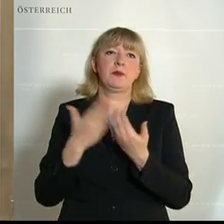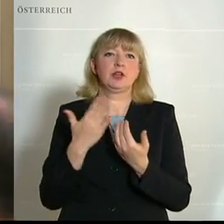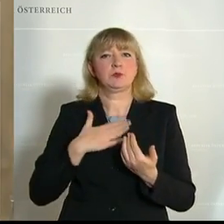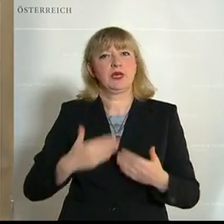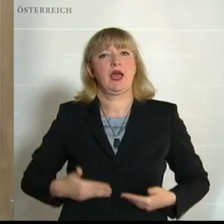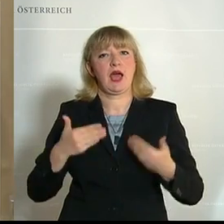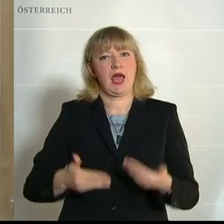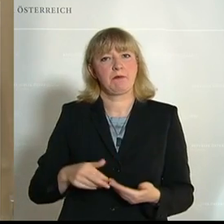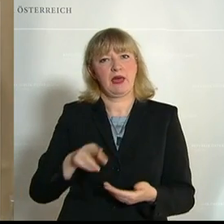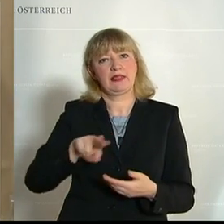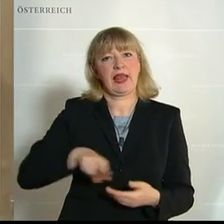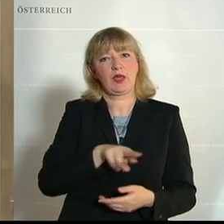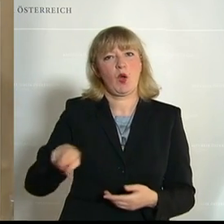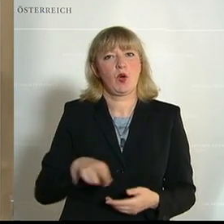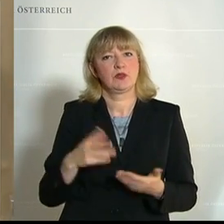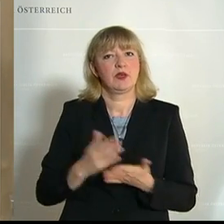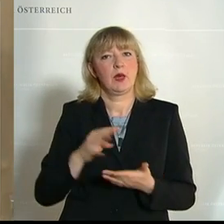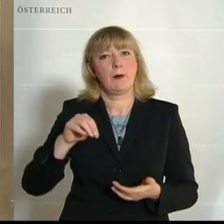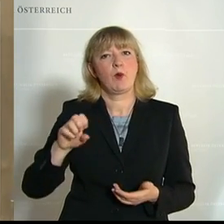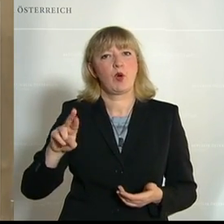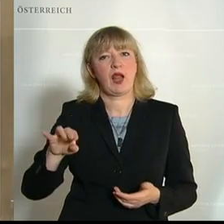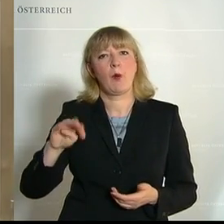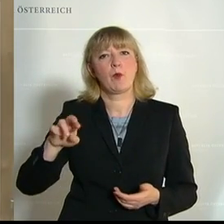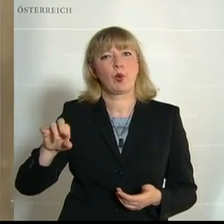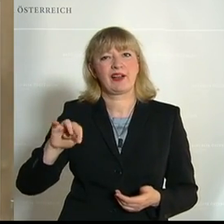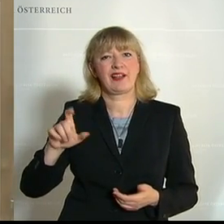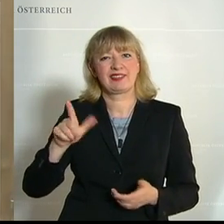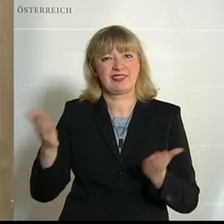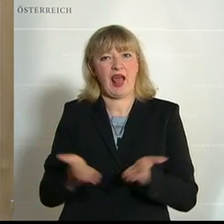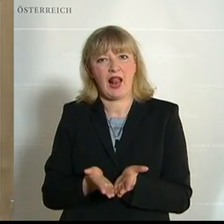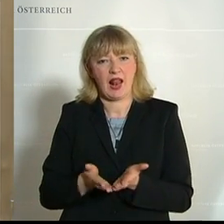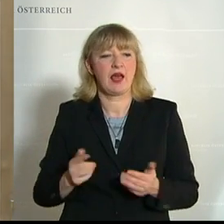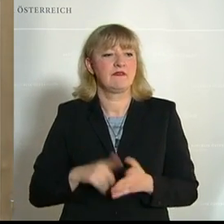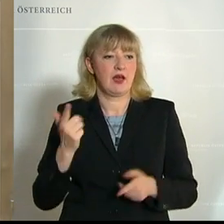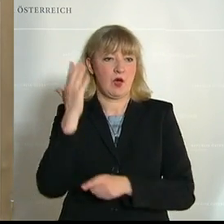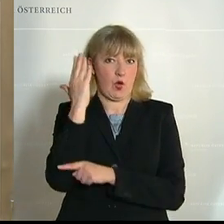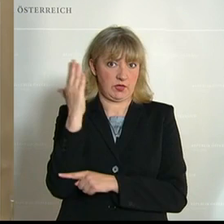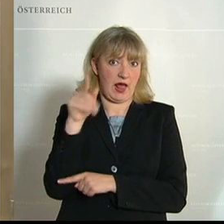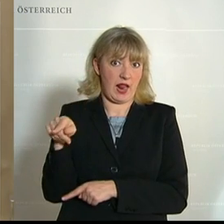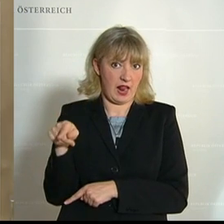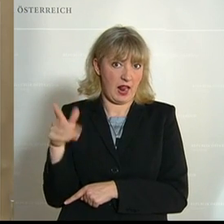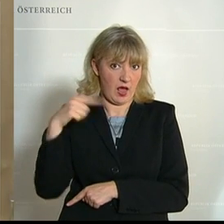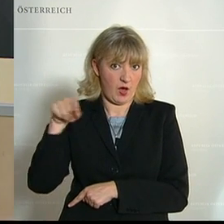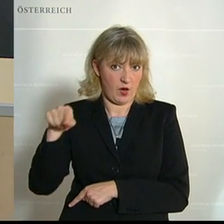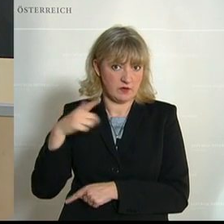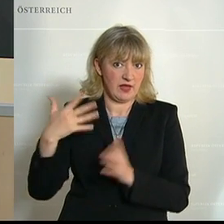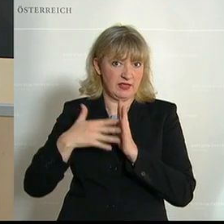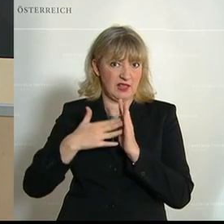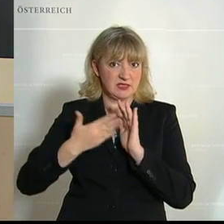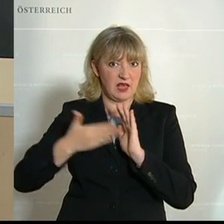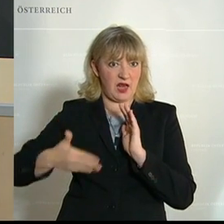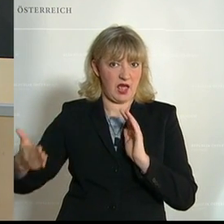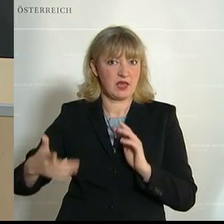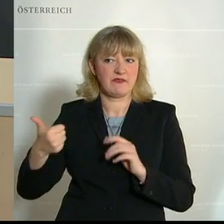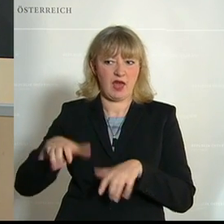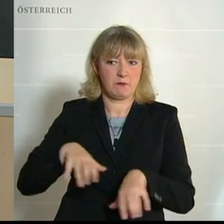meiner Heimatregion in Mura-Murtal. Da wurde aus einem Hotel heraus in der Testreihe